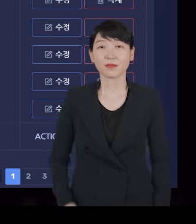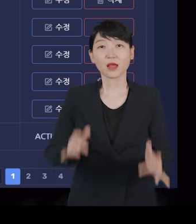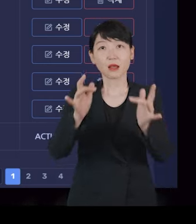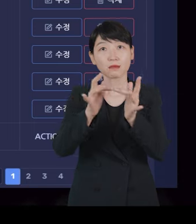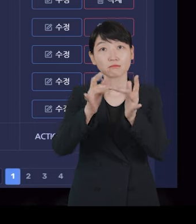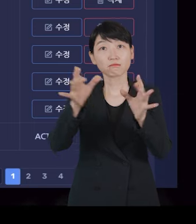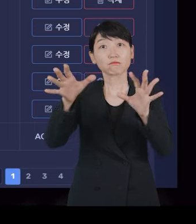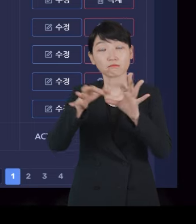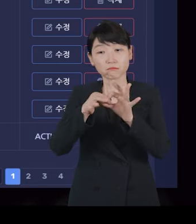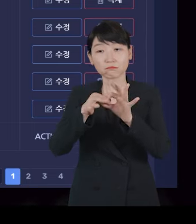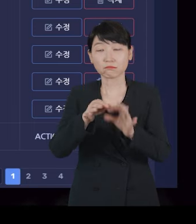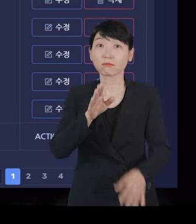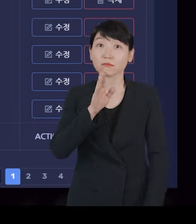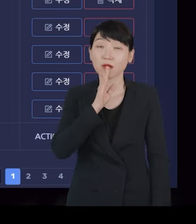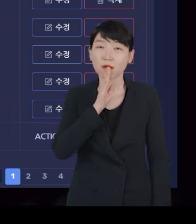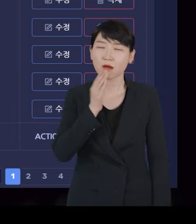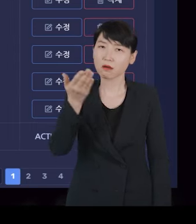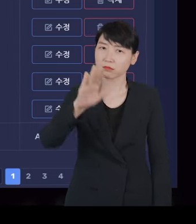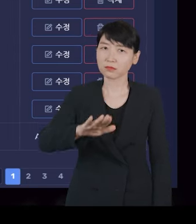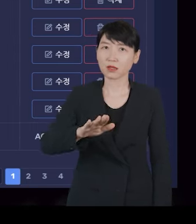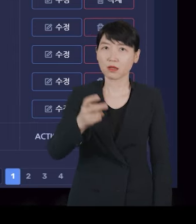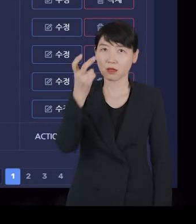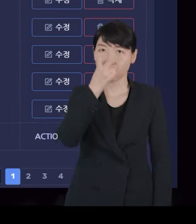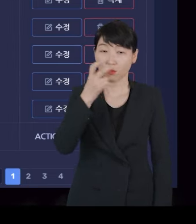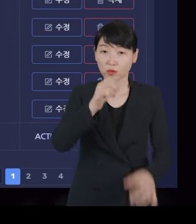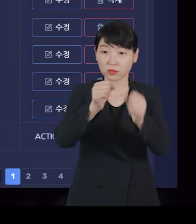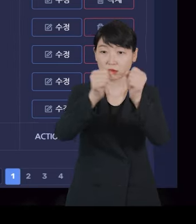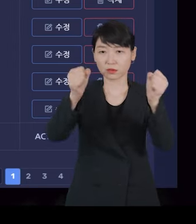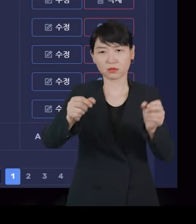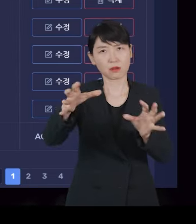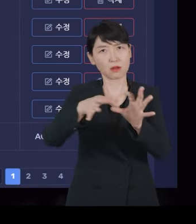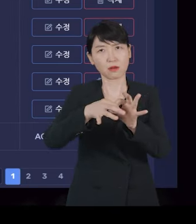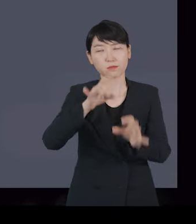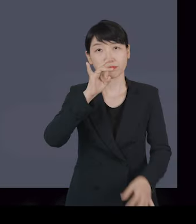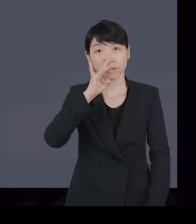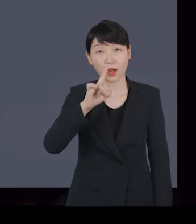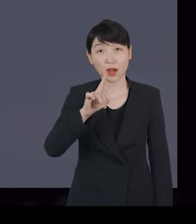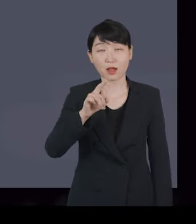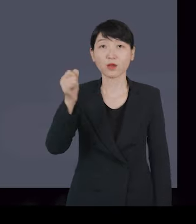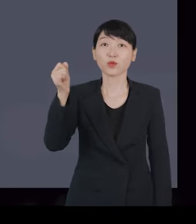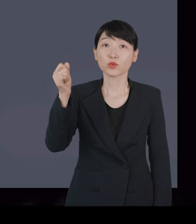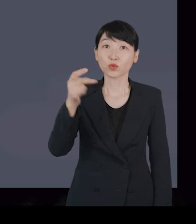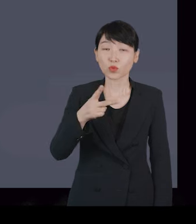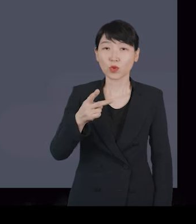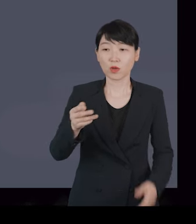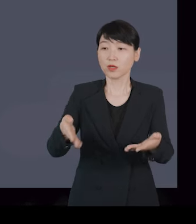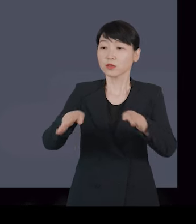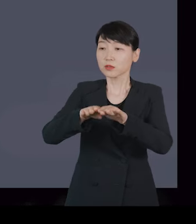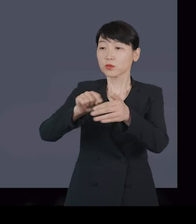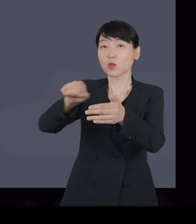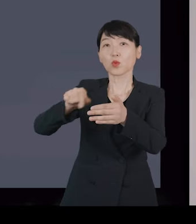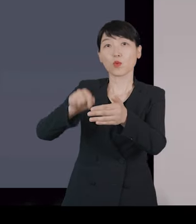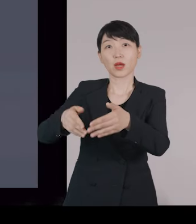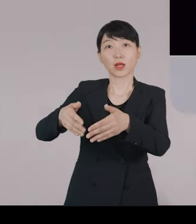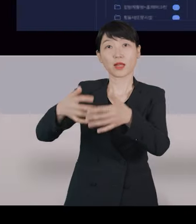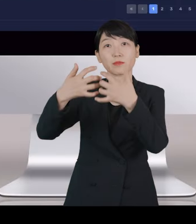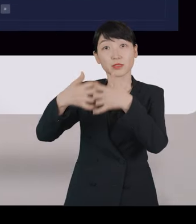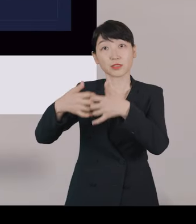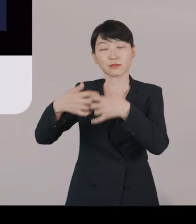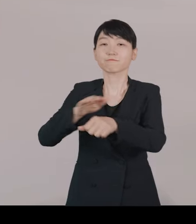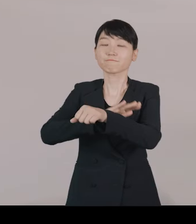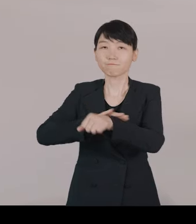만약 인터넷이 제대로 연결되어 있는데도 모니터링 시스템에 접속이 되지 않거나 시설에 설치된